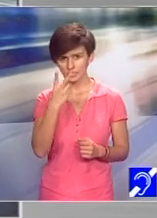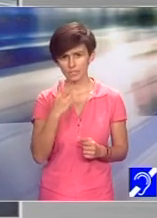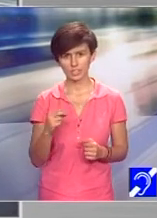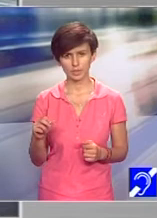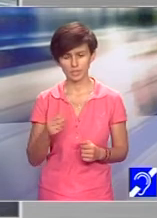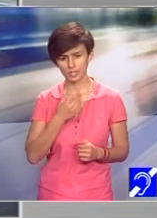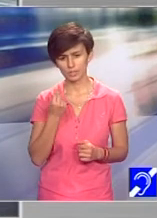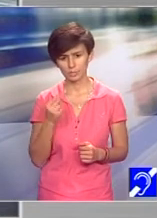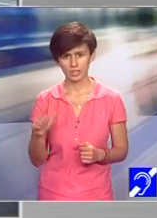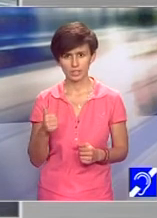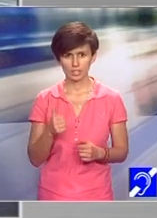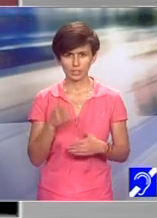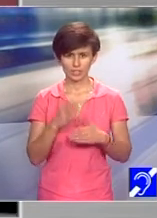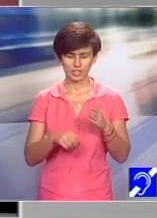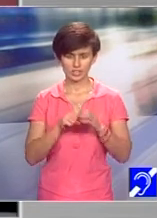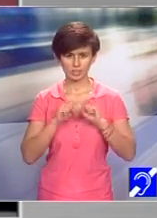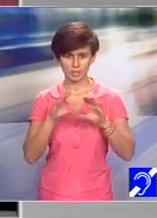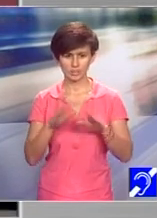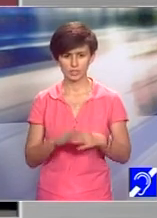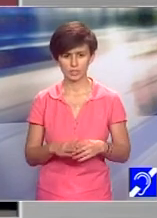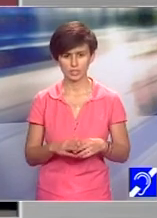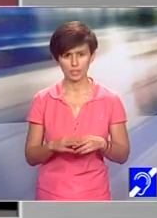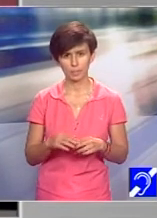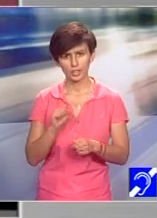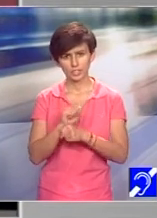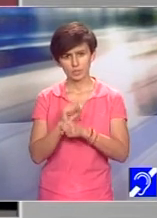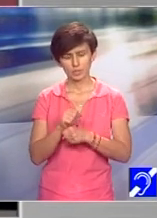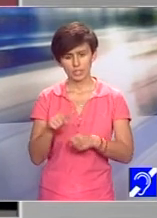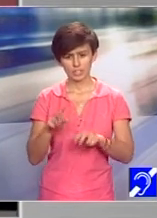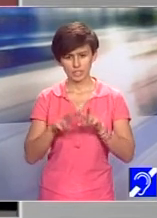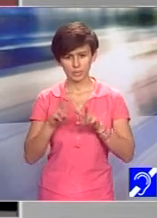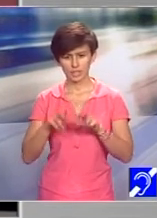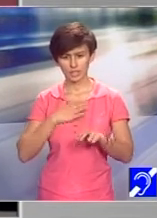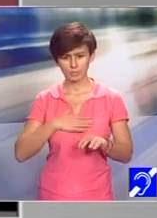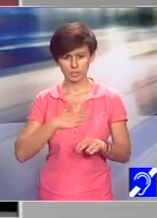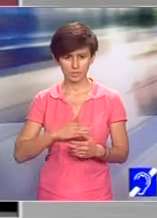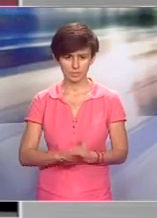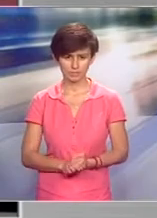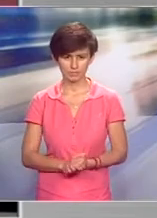ocazii. Doamnelor, domnilor, încheiem aici ediția de azi și această săptămână. Să aveți un weekend liniștit!